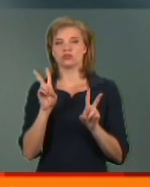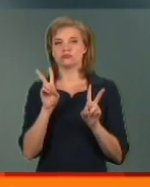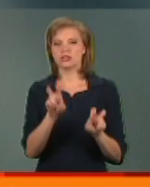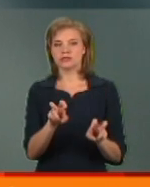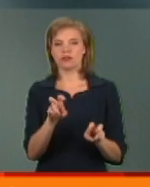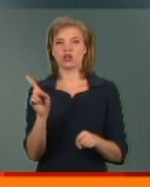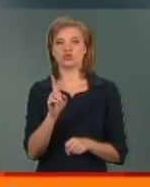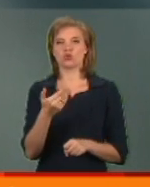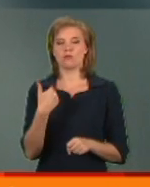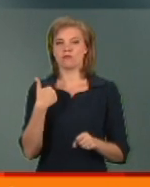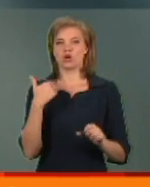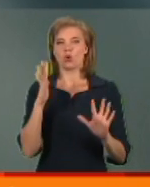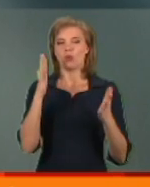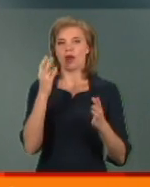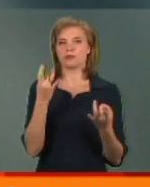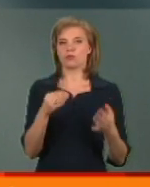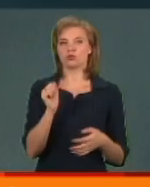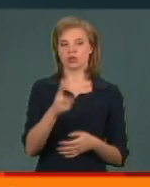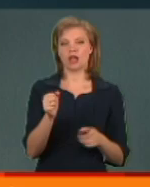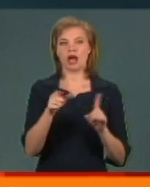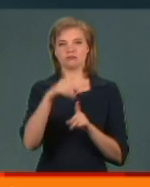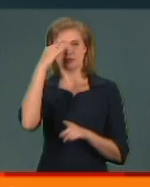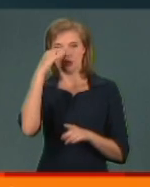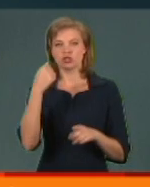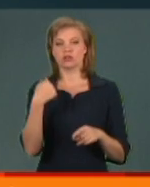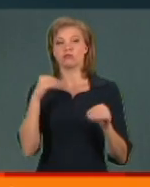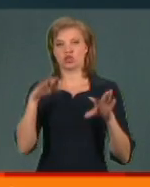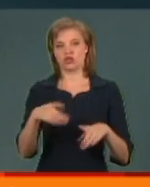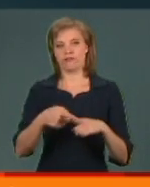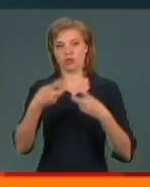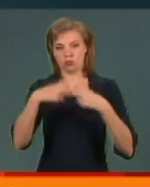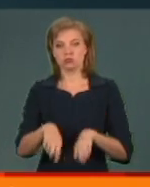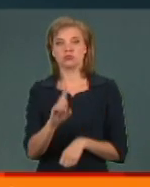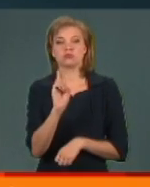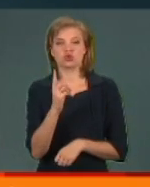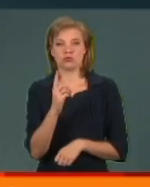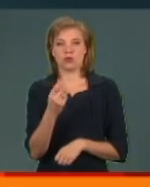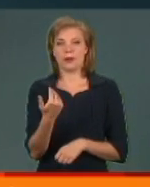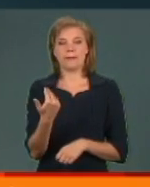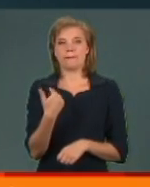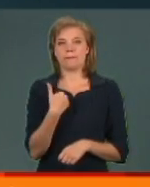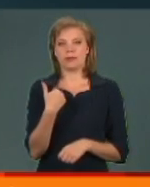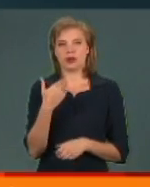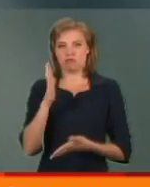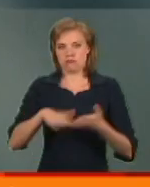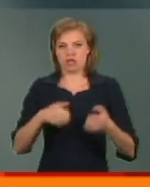там то, что мы гуляем не просто так, а с мальчиками. Мы решили в этом разобраться. Почему? Но мы без